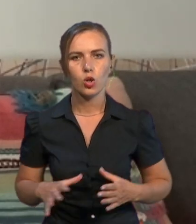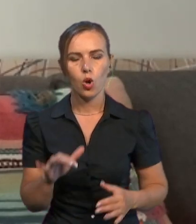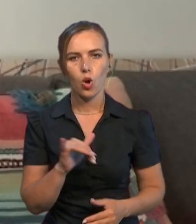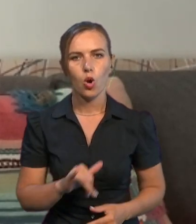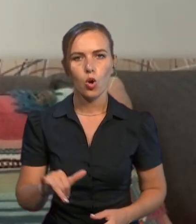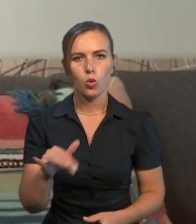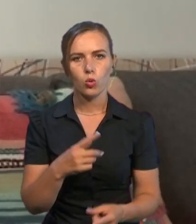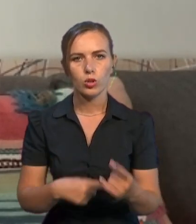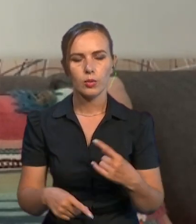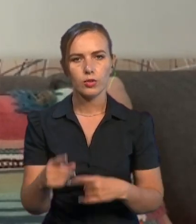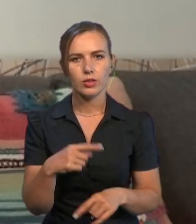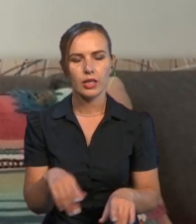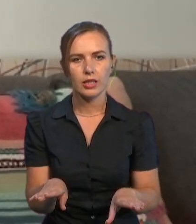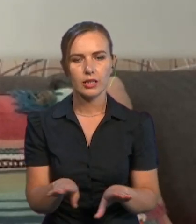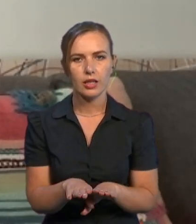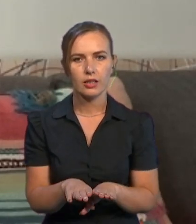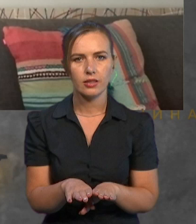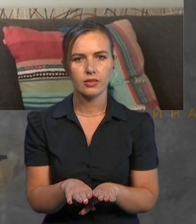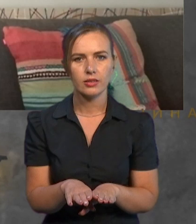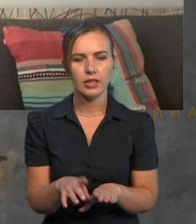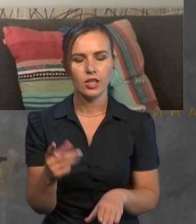повертаюся, і так